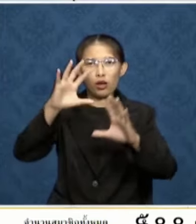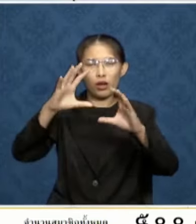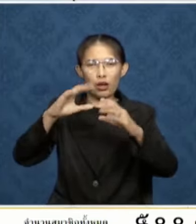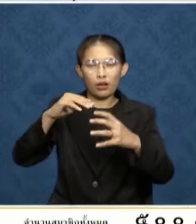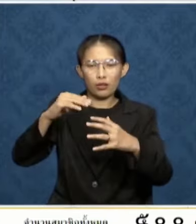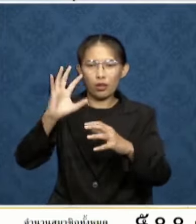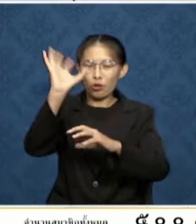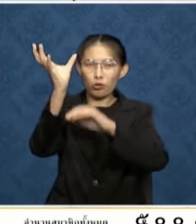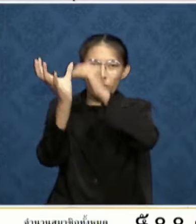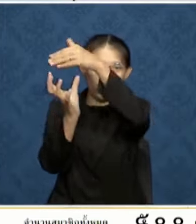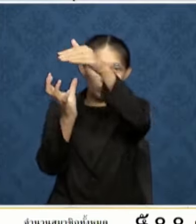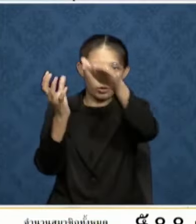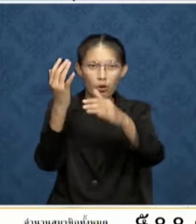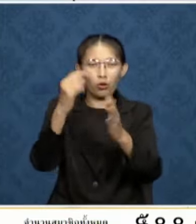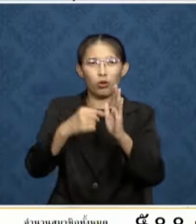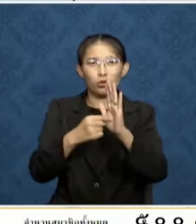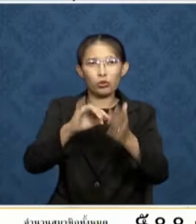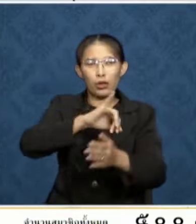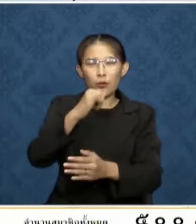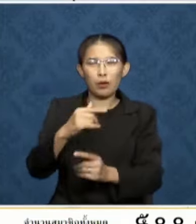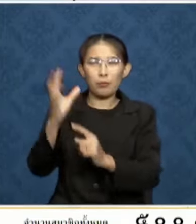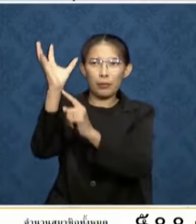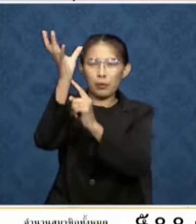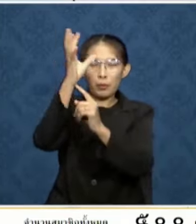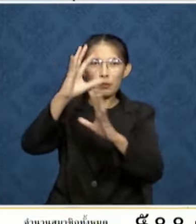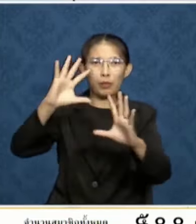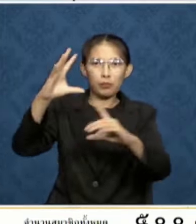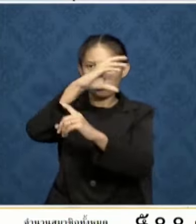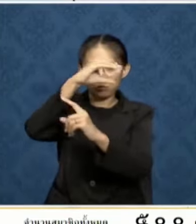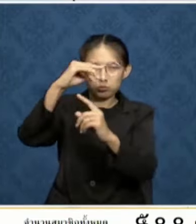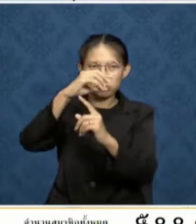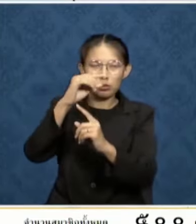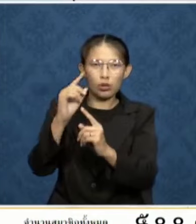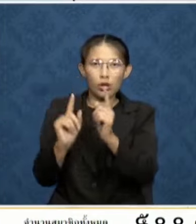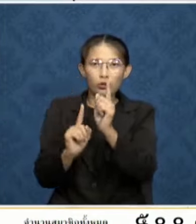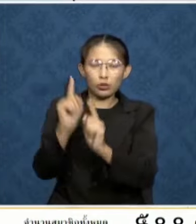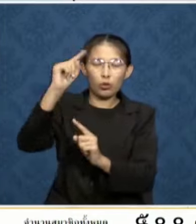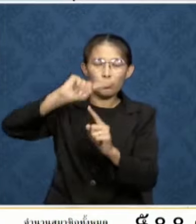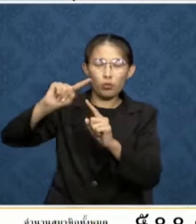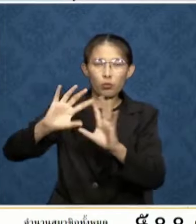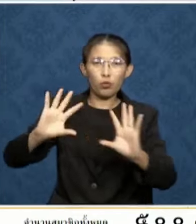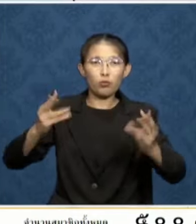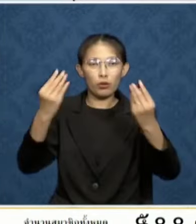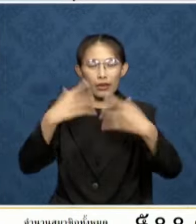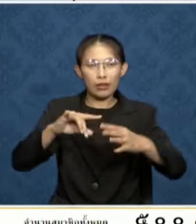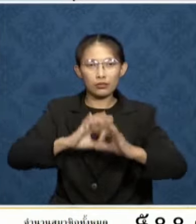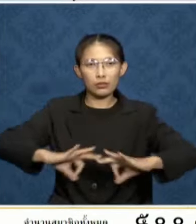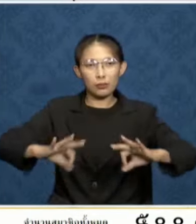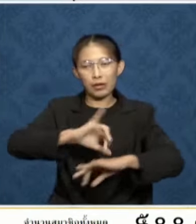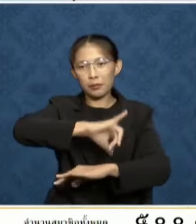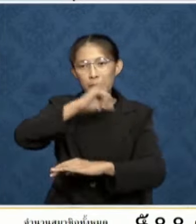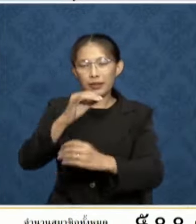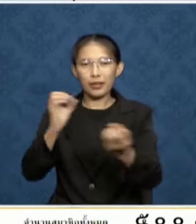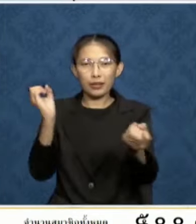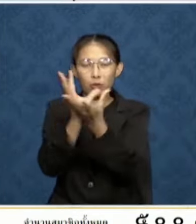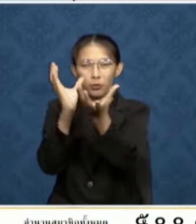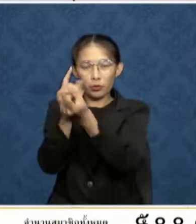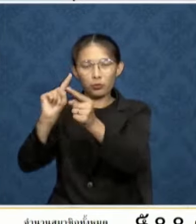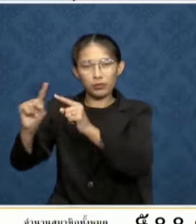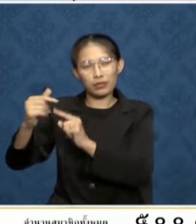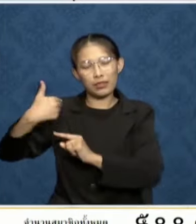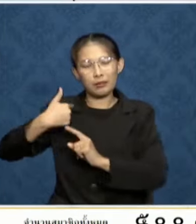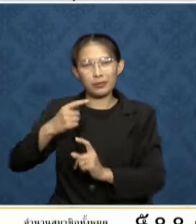อกวาางดกมีการชนกัด้วเทียมป πจำกนด้อื่นหรอชนกัชินสจpero Katy้า